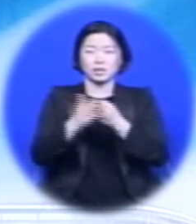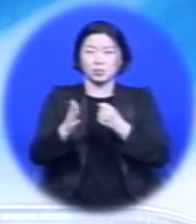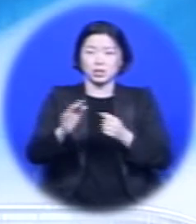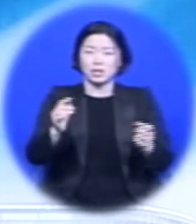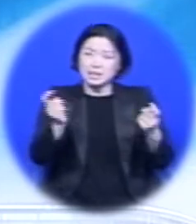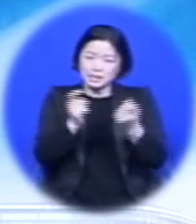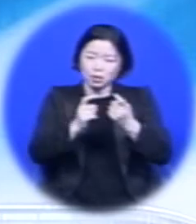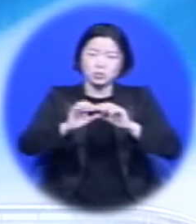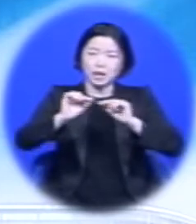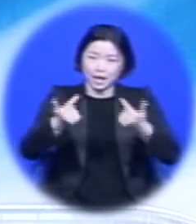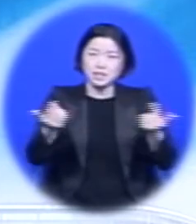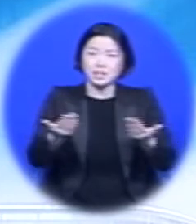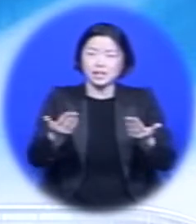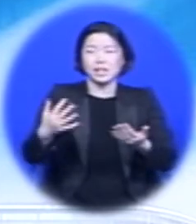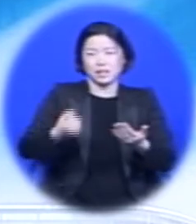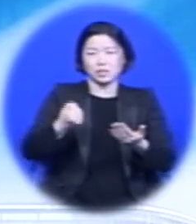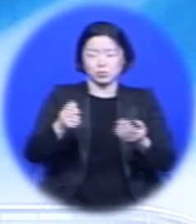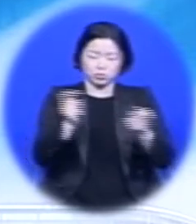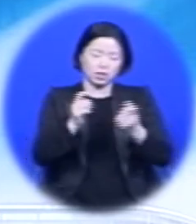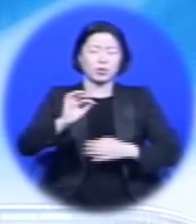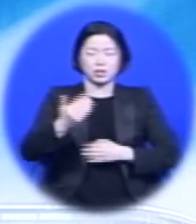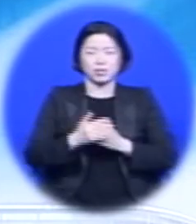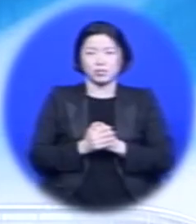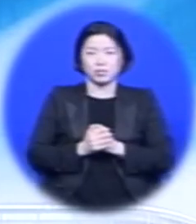싸우지도 않을 일을 해가지고 싸우는 겁니다. 부부싸움.